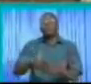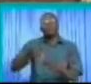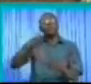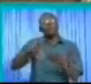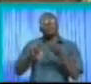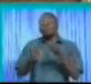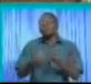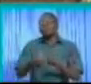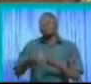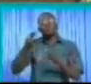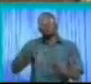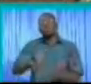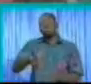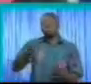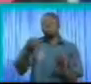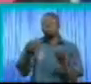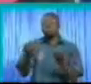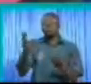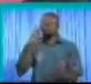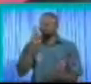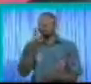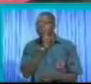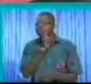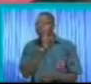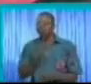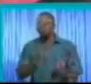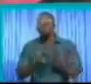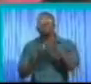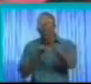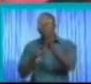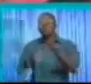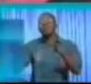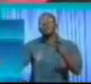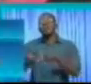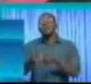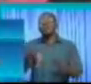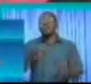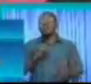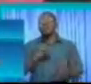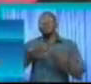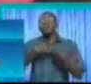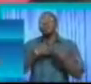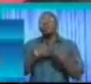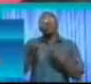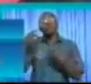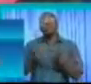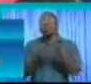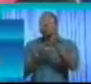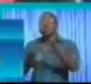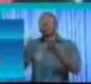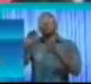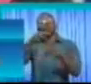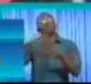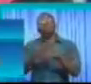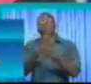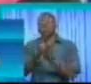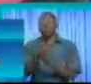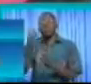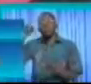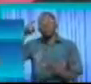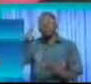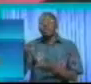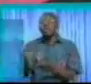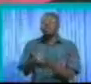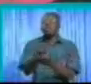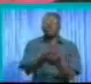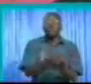élevé d'hôtels. Nous sommes venus pour montrer ce qu'on a comme produit au sein de l'hôtel. Et plus précisément, la